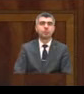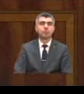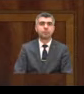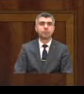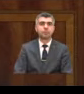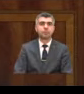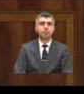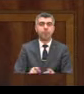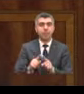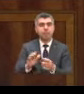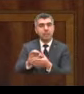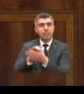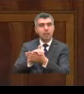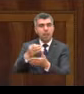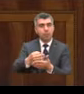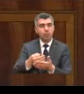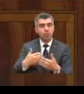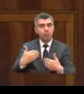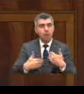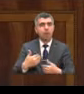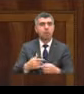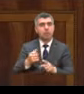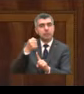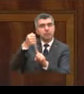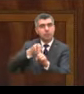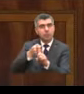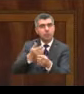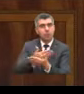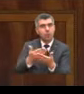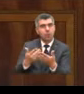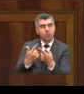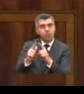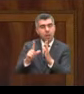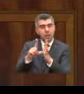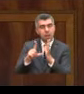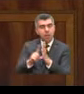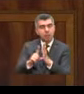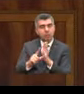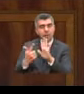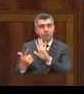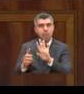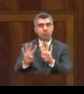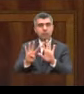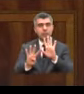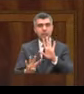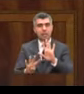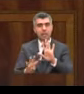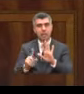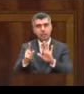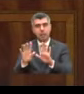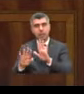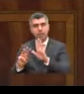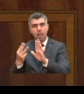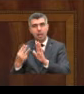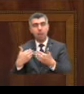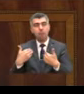والمرتبطة بقطع التضامن، مجهود متواصل لتنزيل مقتضيات القانون الإطار 97/13 للنهوض بحقوق الأشخاص في